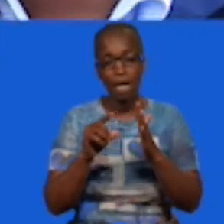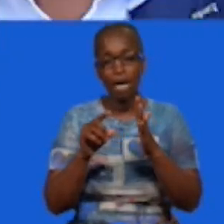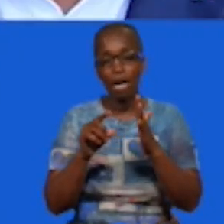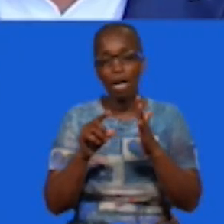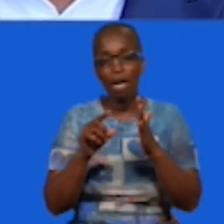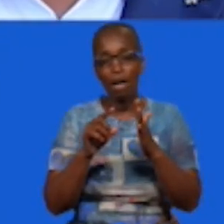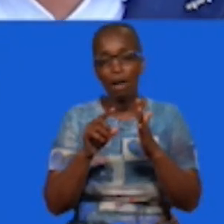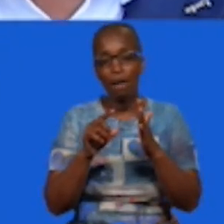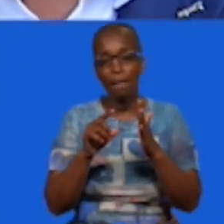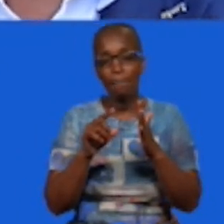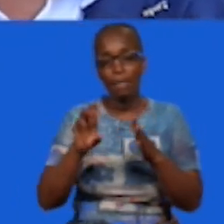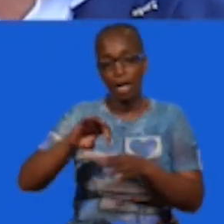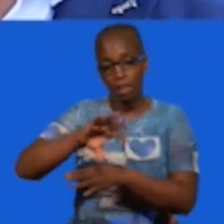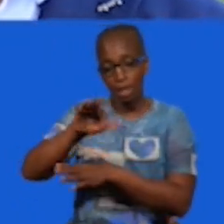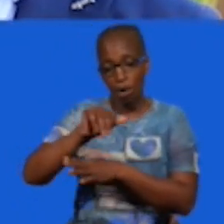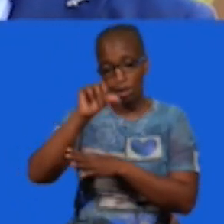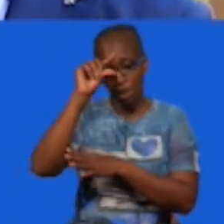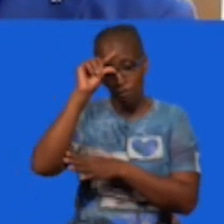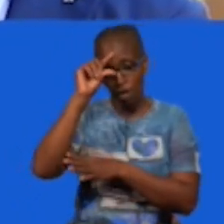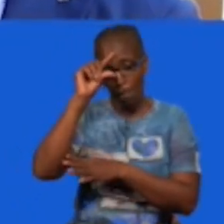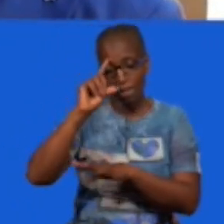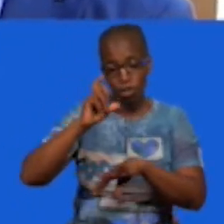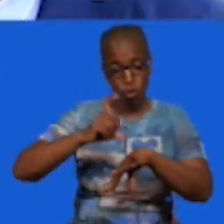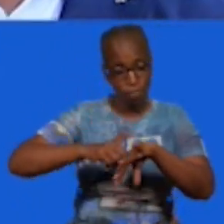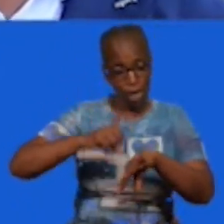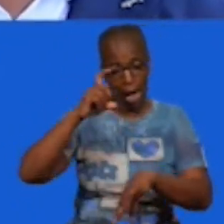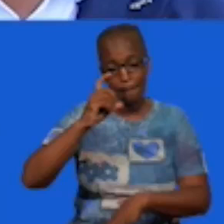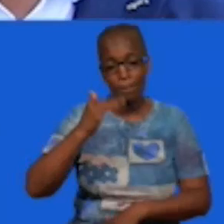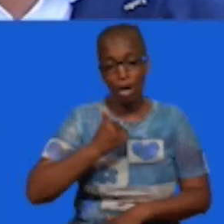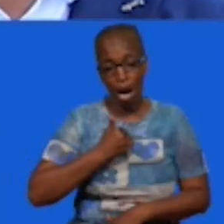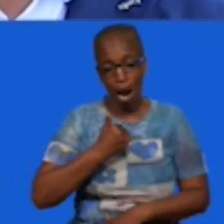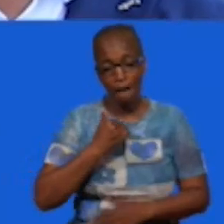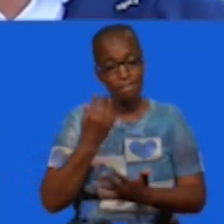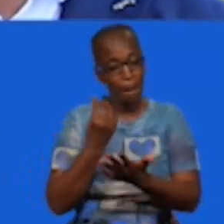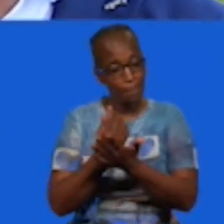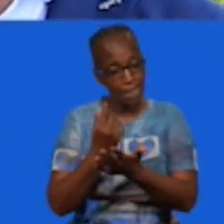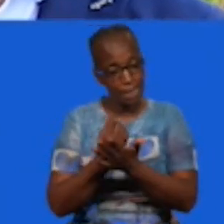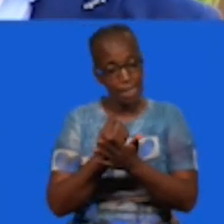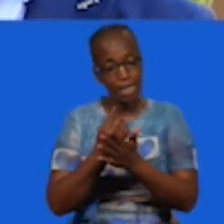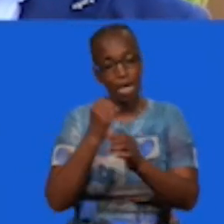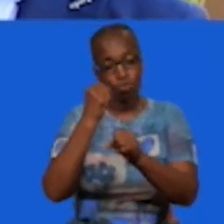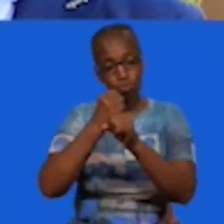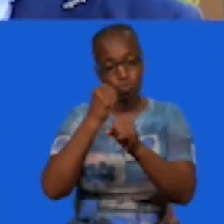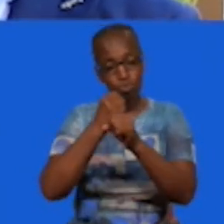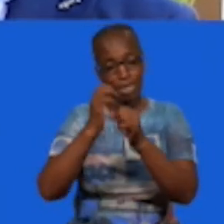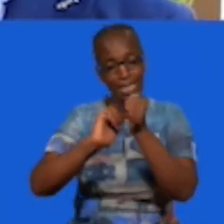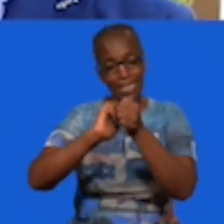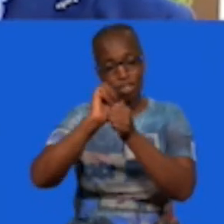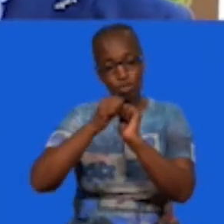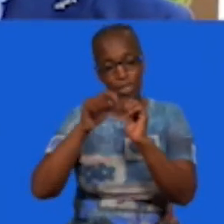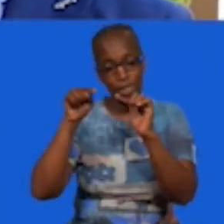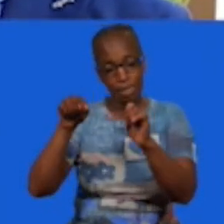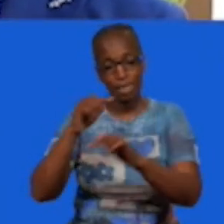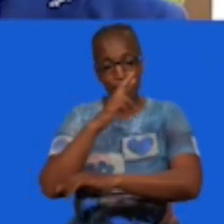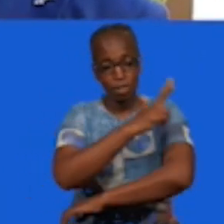lakini uzuri zile hiko county government ya Embu imeweka pesa za kufanya renovation hii hospitali